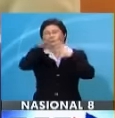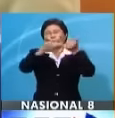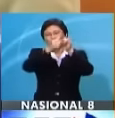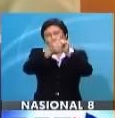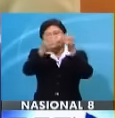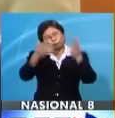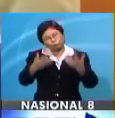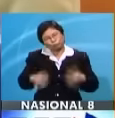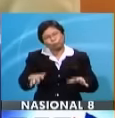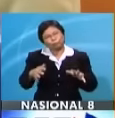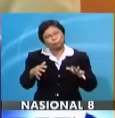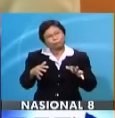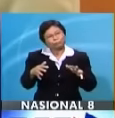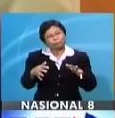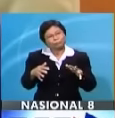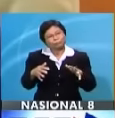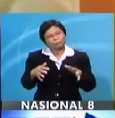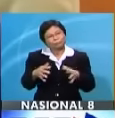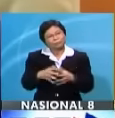sport